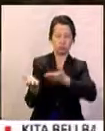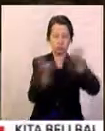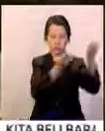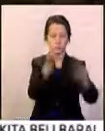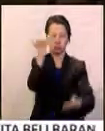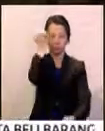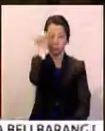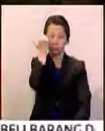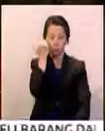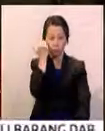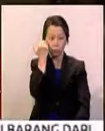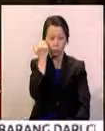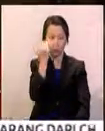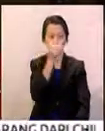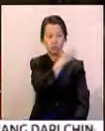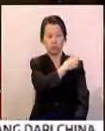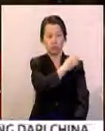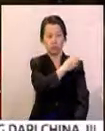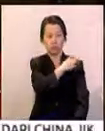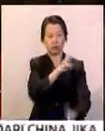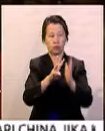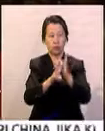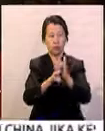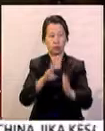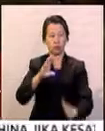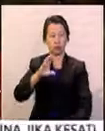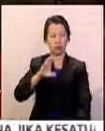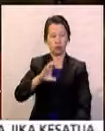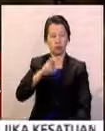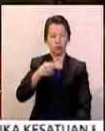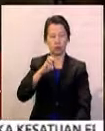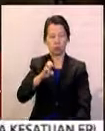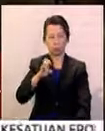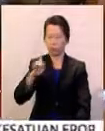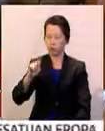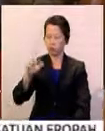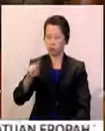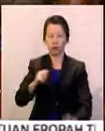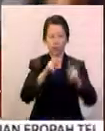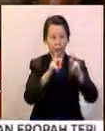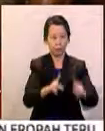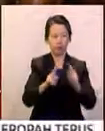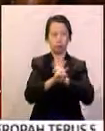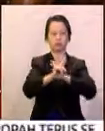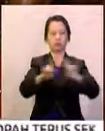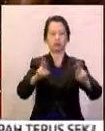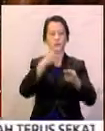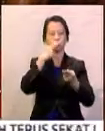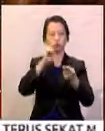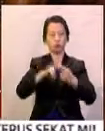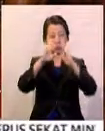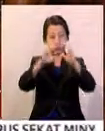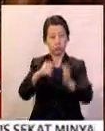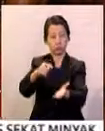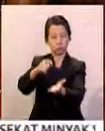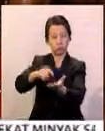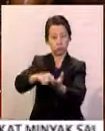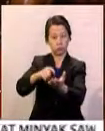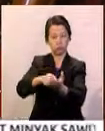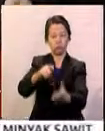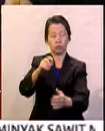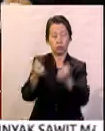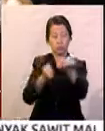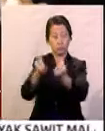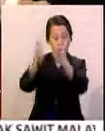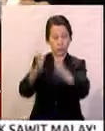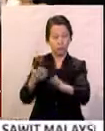Ridwan. Menurut peguamnya yang mewakili Cik Ta, Wan Sarimah Wan Husin, pihaknya sedang menyediakan surat cara tuntutan terhadap Ridwan